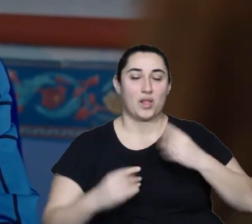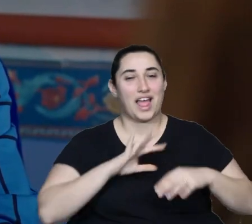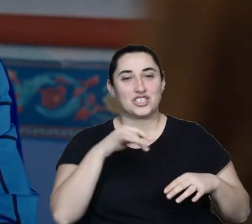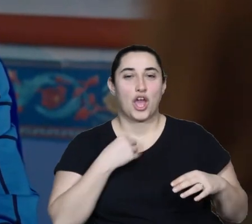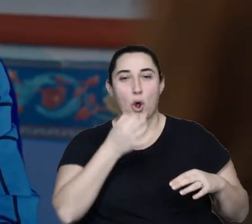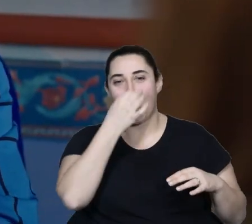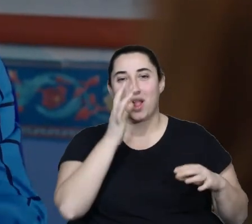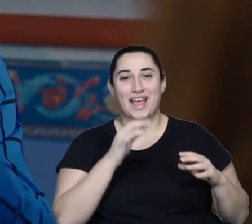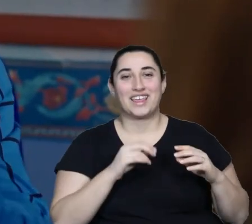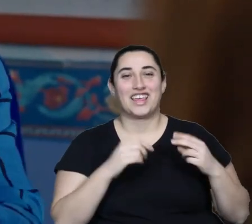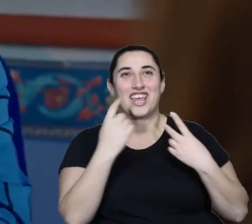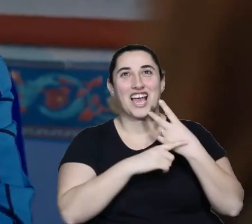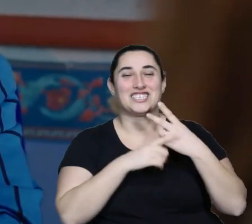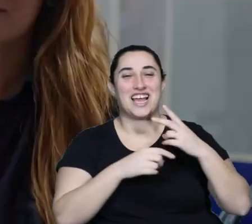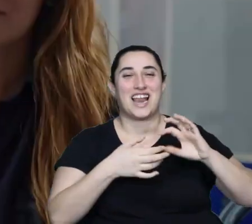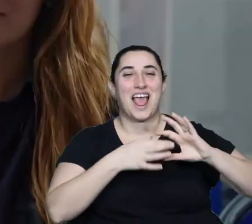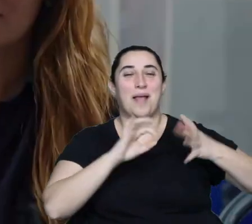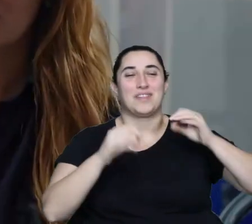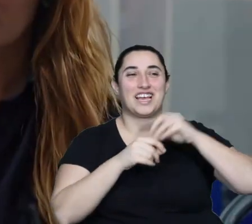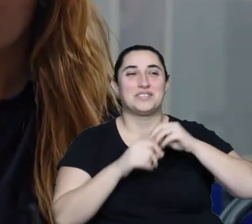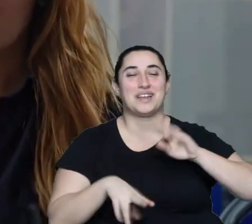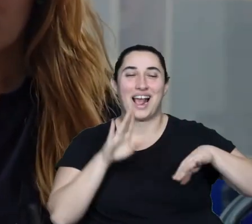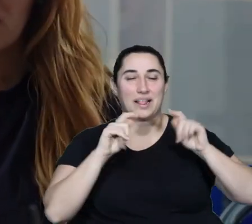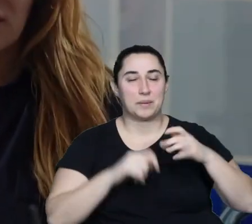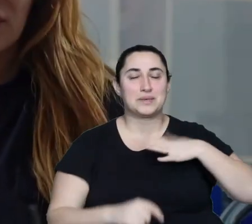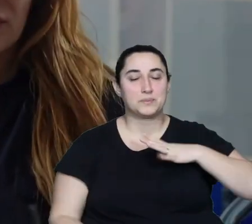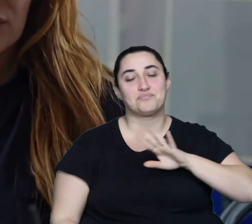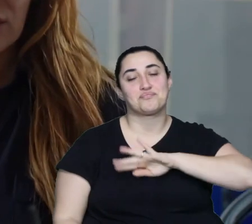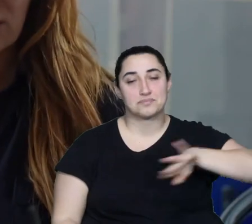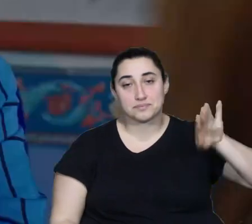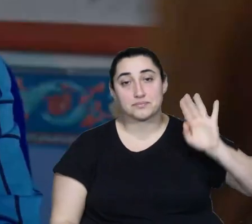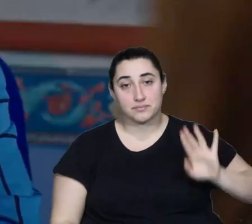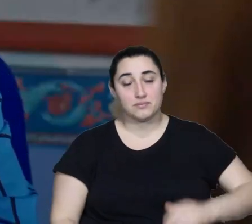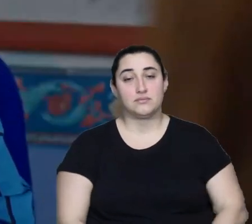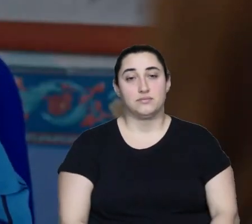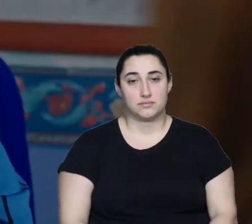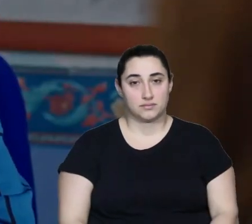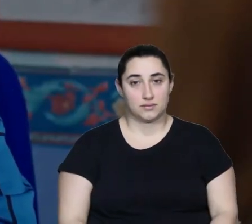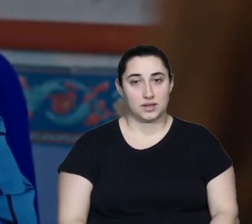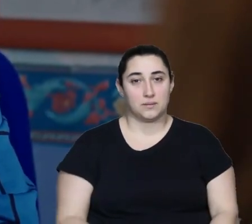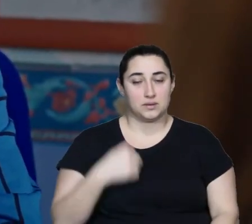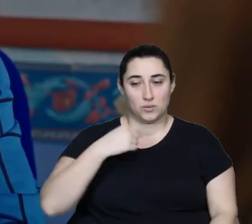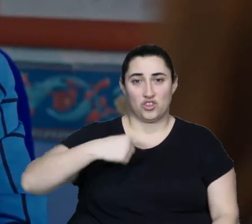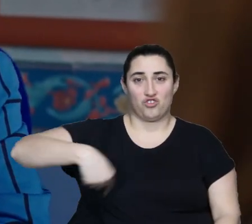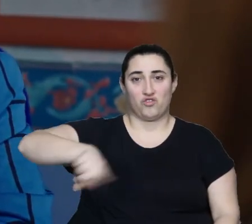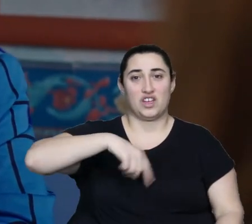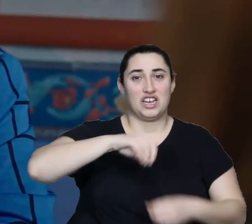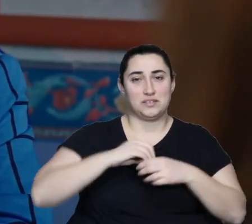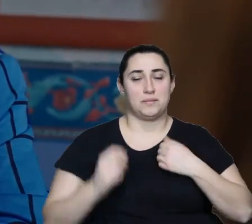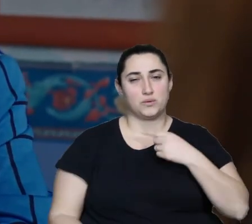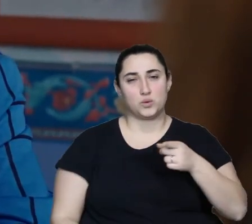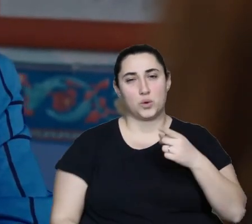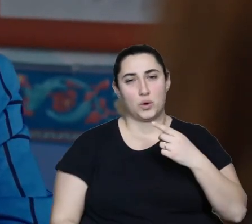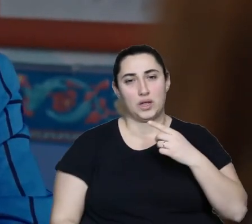hoşuma gidiyor. Bu Yaşar Emre abiyle bir jungle yapmak istiyorum. Onu yaparız da bizim bakın bu civarda benim için şöyle